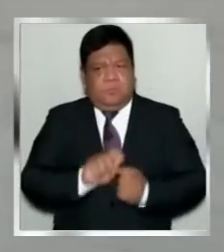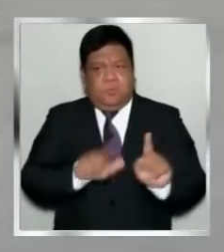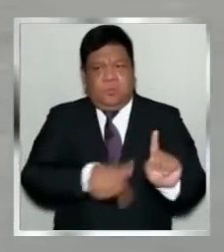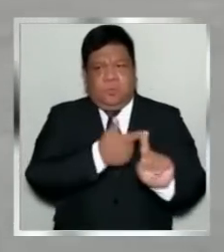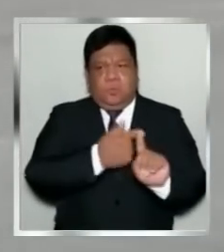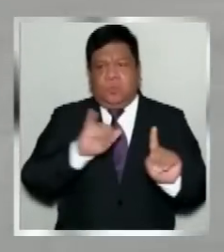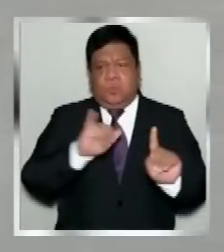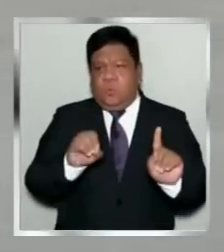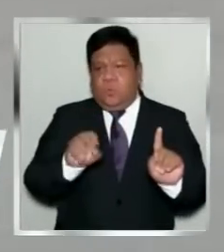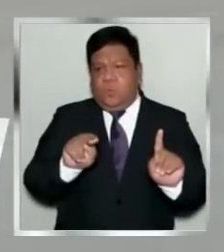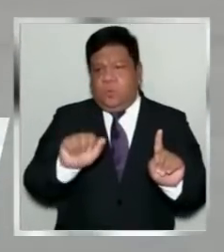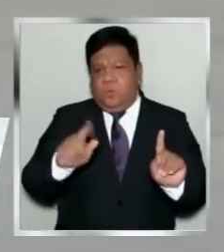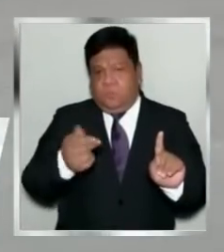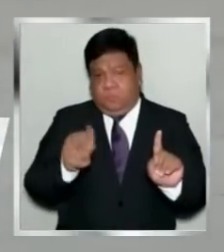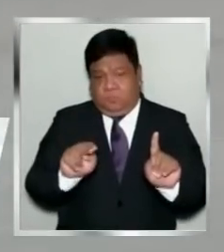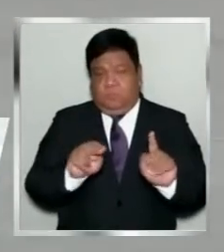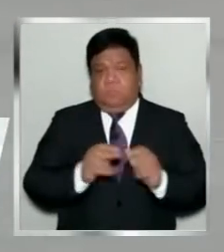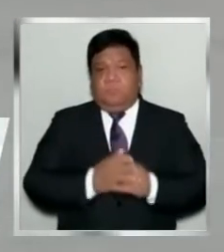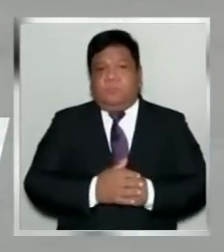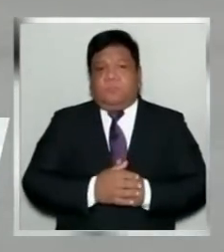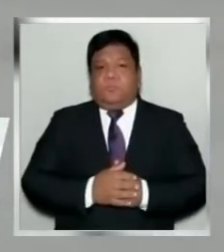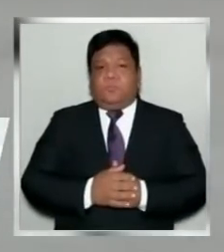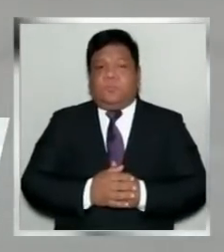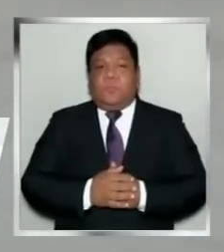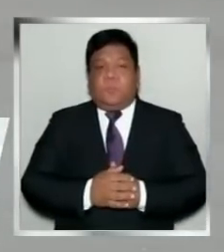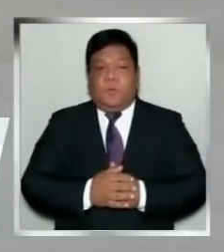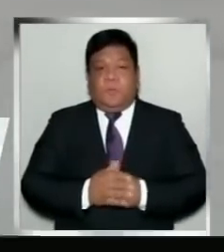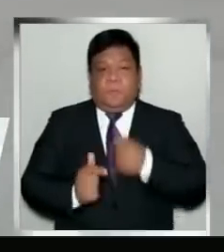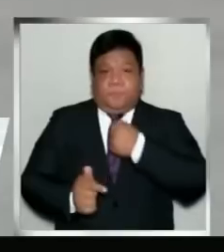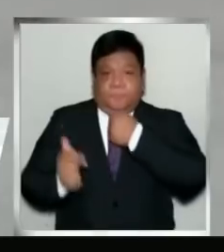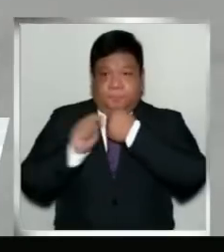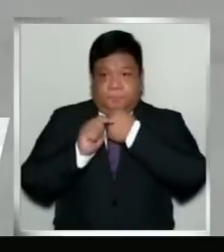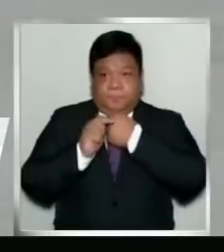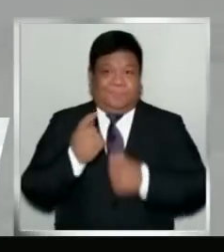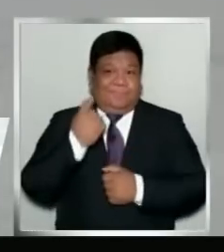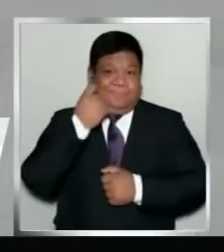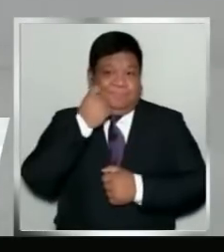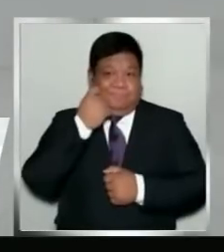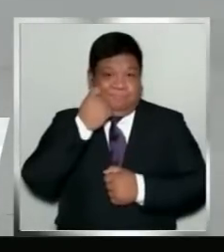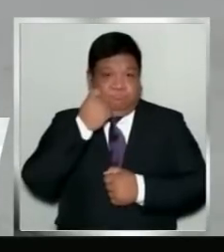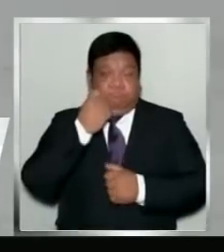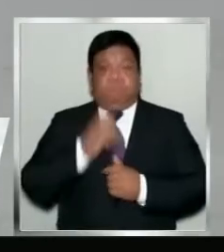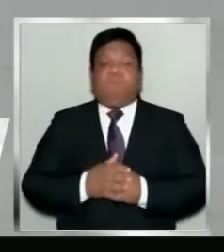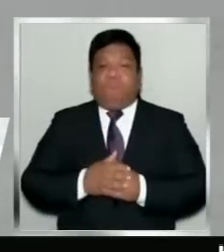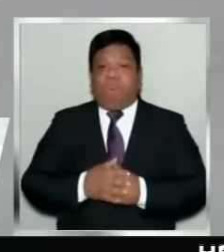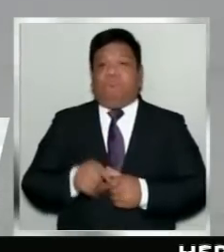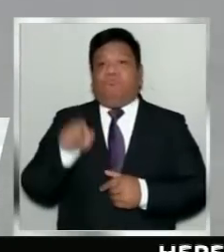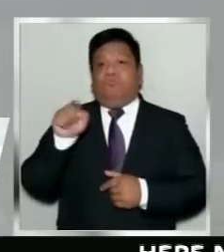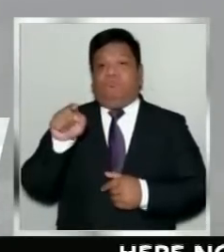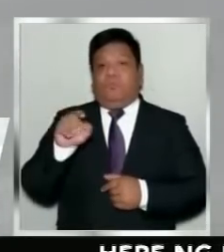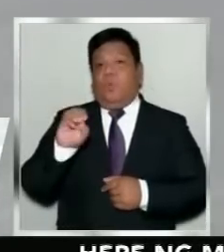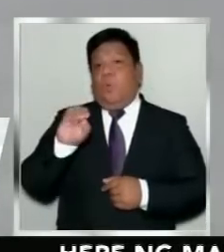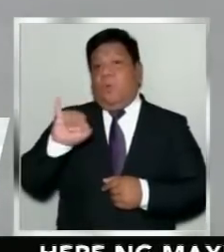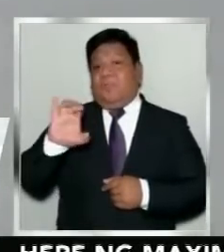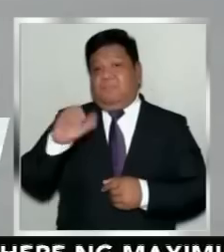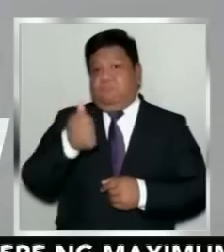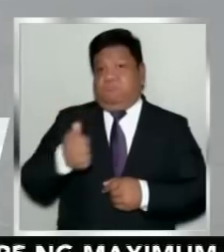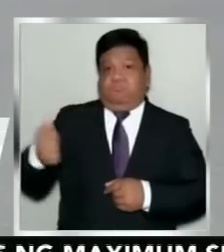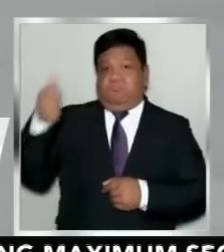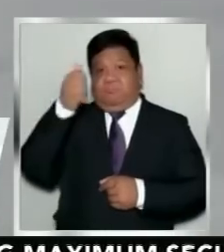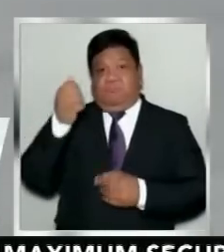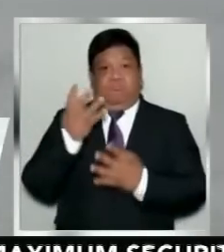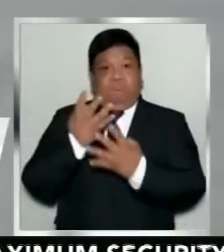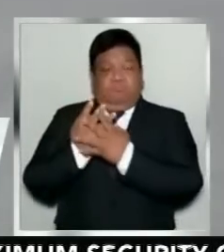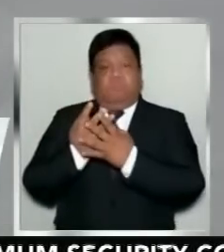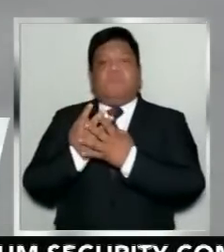Nagkagulatan kanina sa Bureau of Corrections. Sa utos ni Bucor Director General Gregorio Catapang Jr., biglang sinibak sa pwesto ang hepe ng